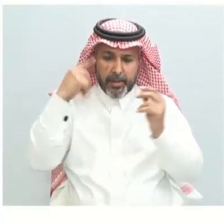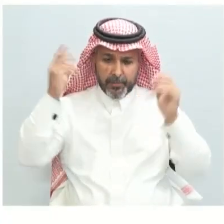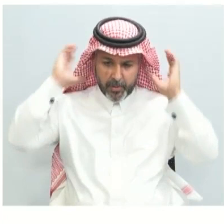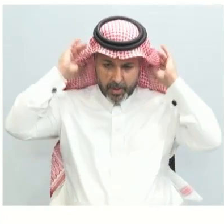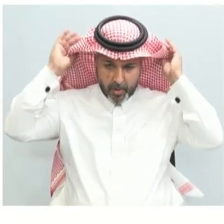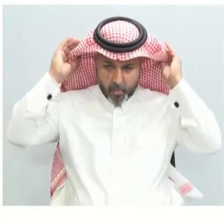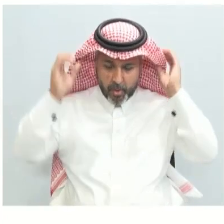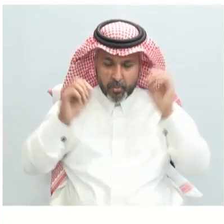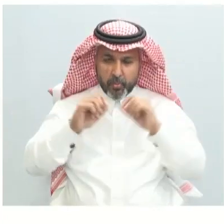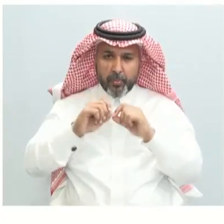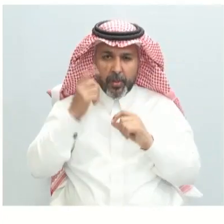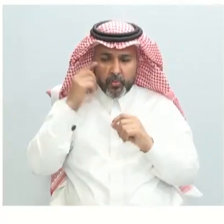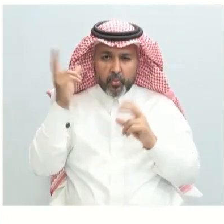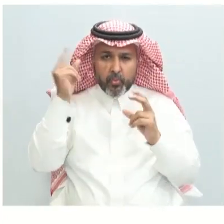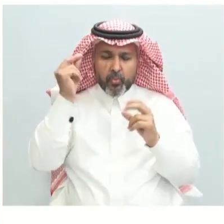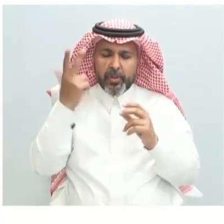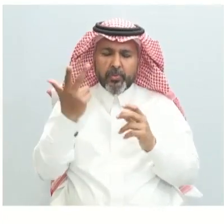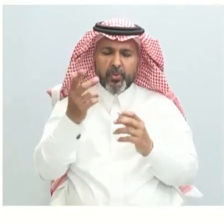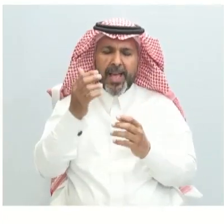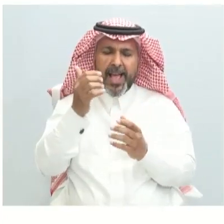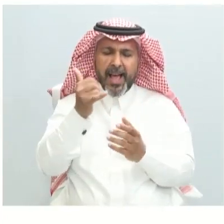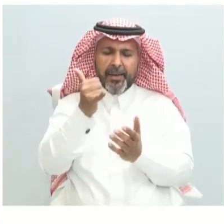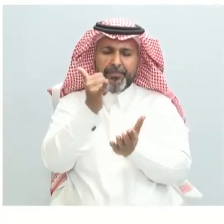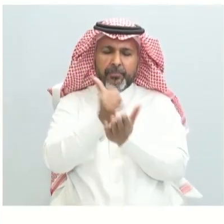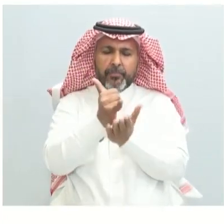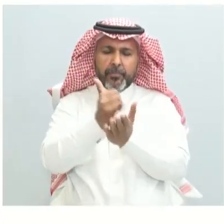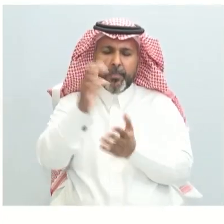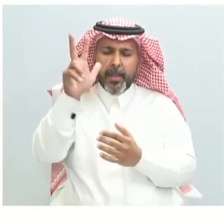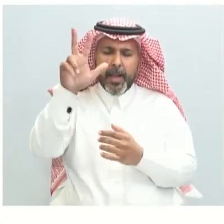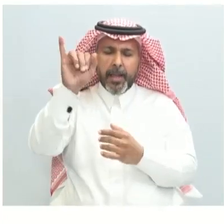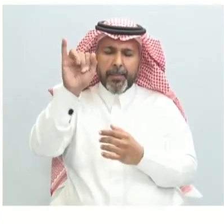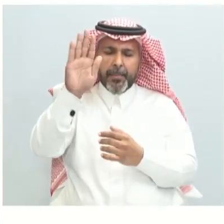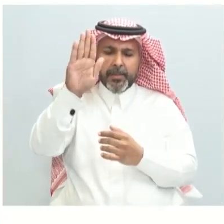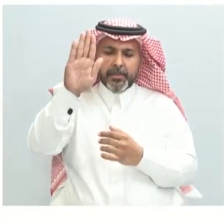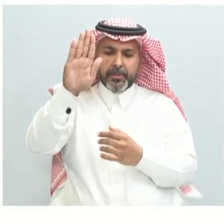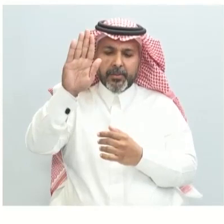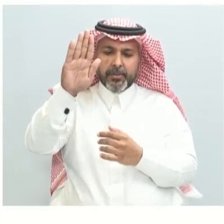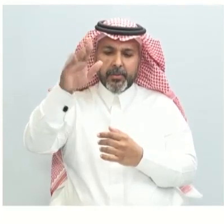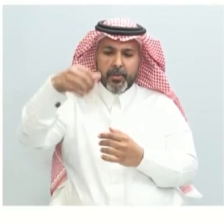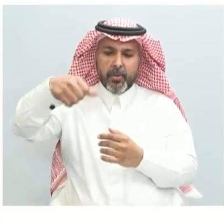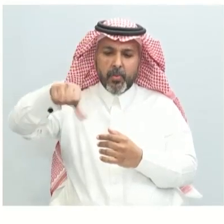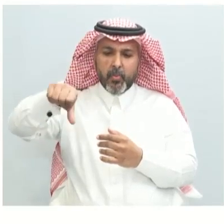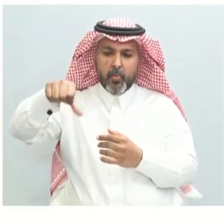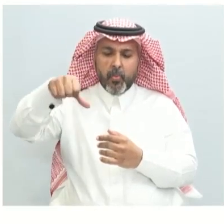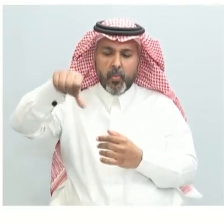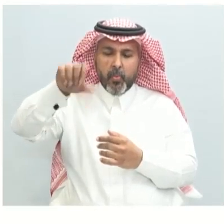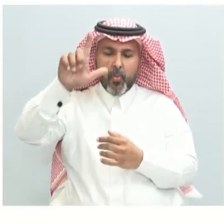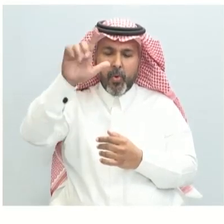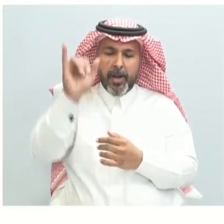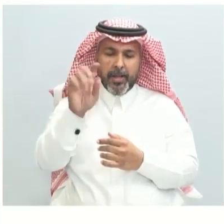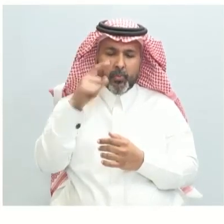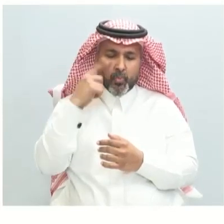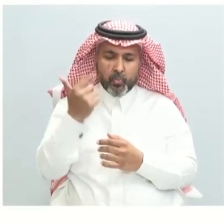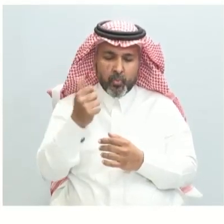المسؤوليه مفهوم المسؤوليه عرفنا المسؤوليه قلنا هي قدره الشخص